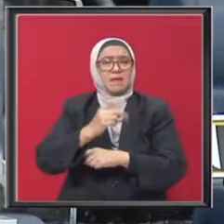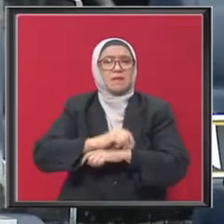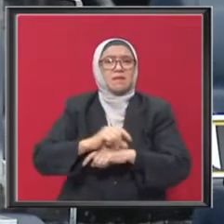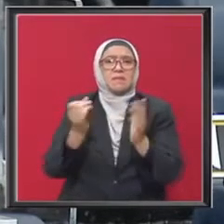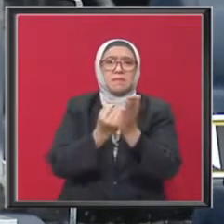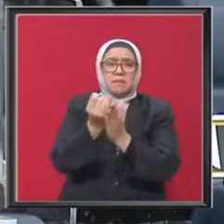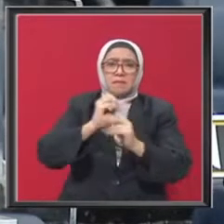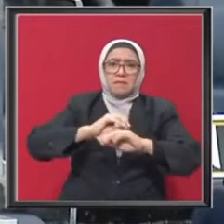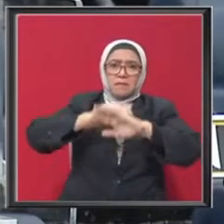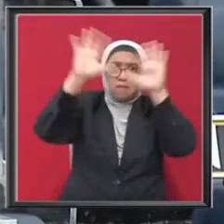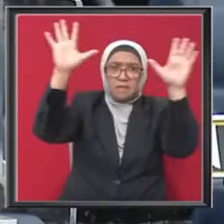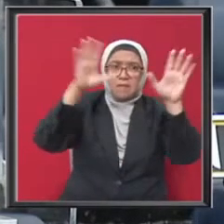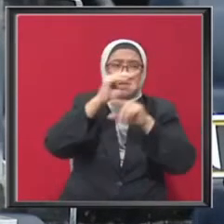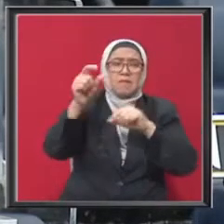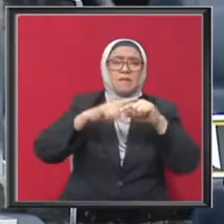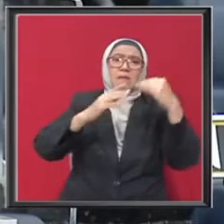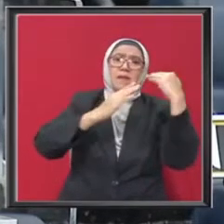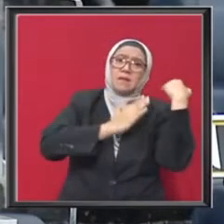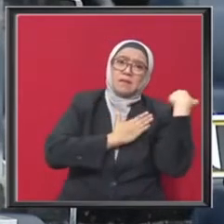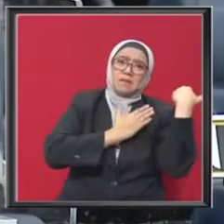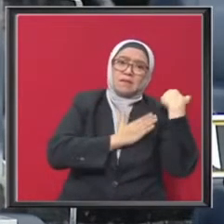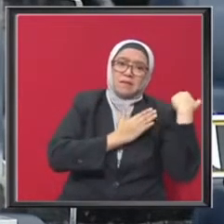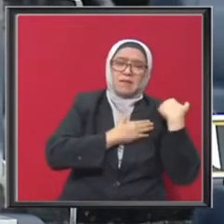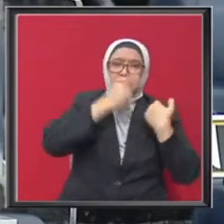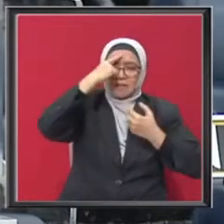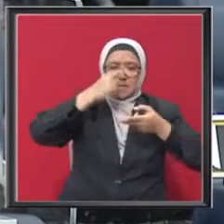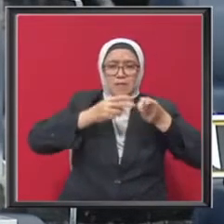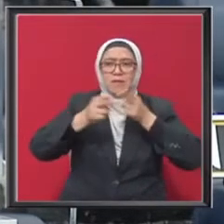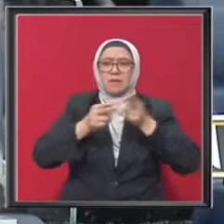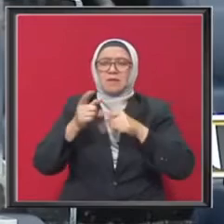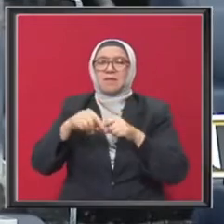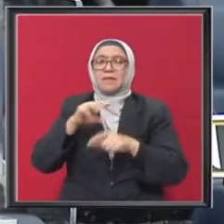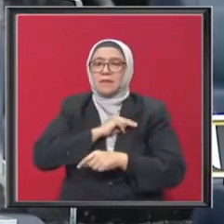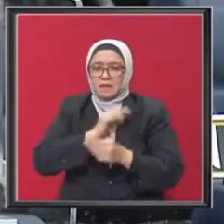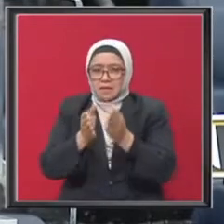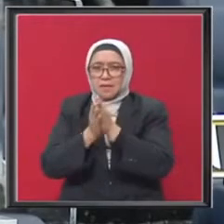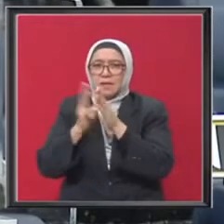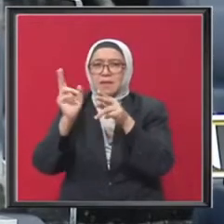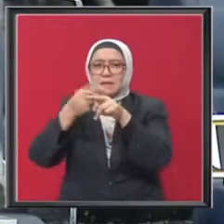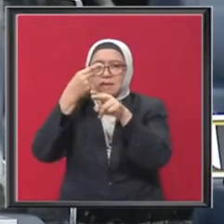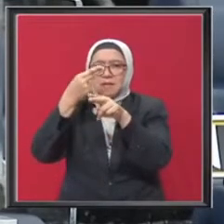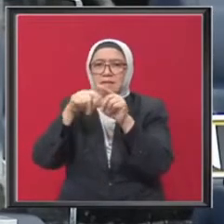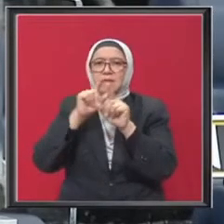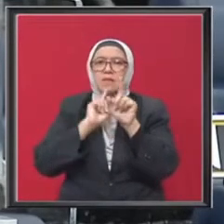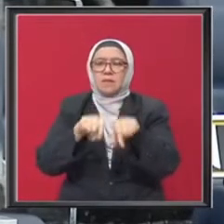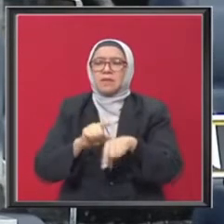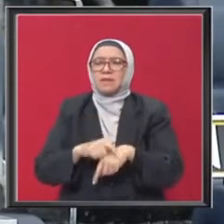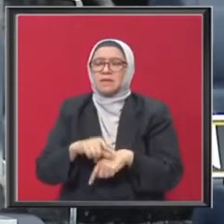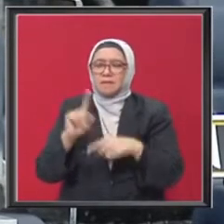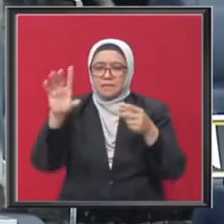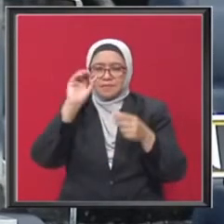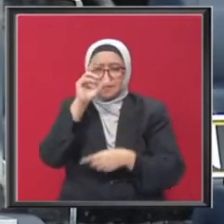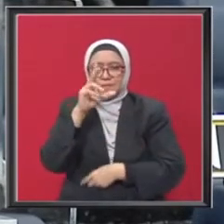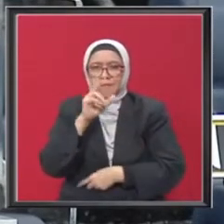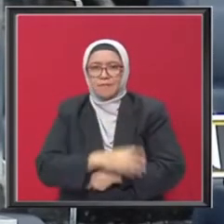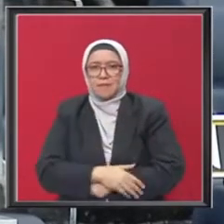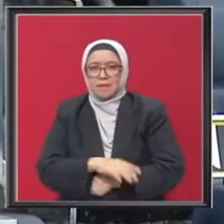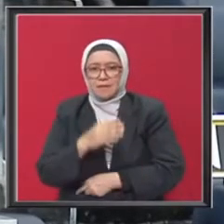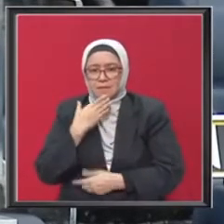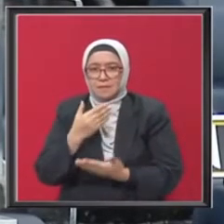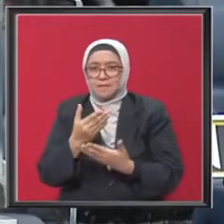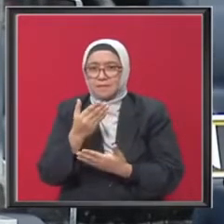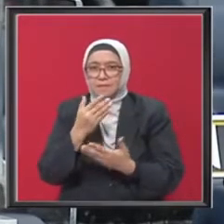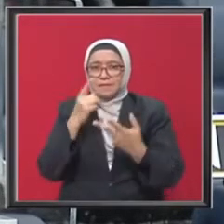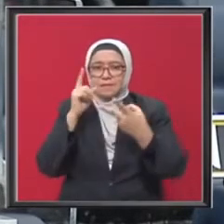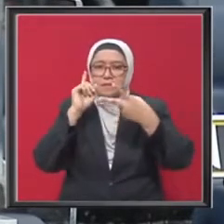dan the accountability dalam pengurusan profesional genteng metal yang kasihannya file keduanya Seno yang saling keduanya gak penting